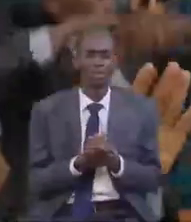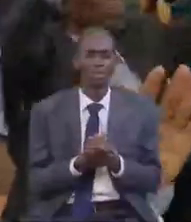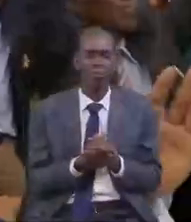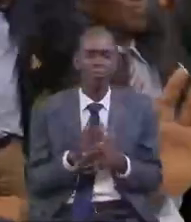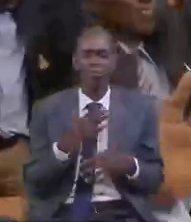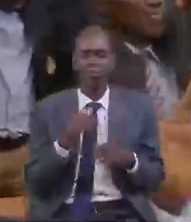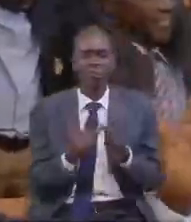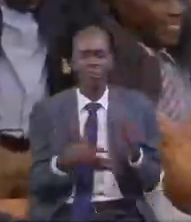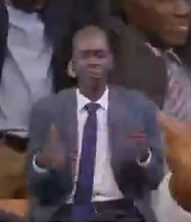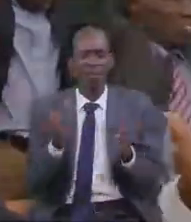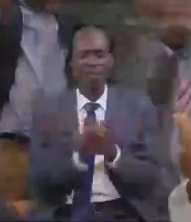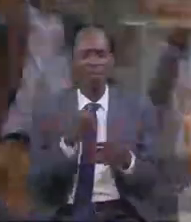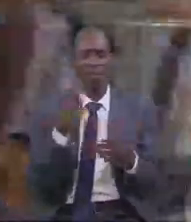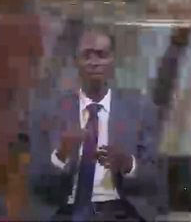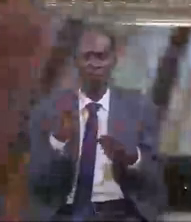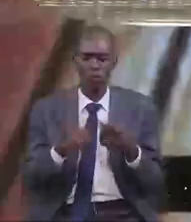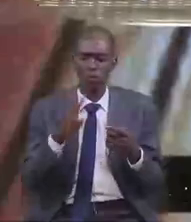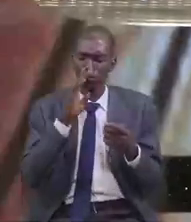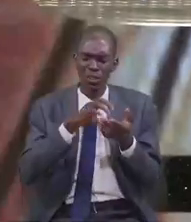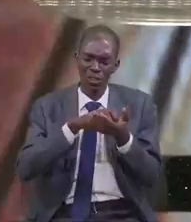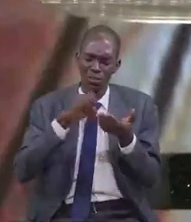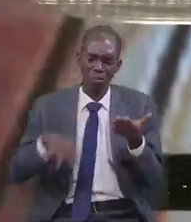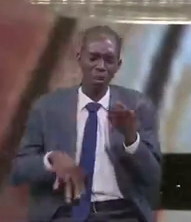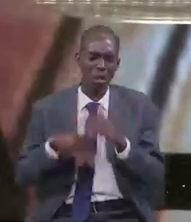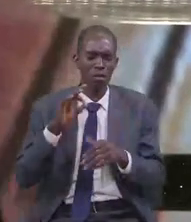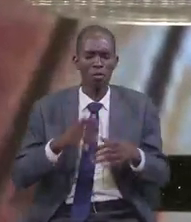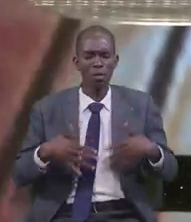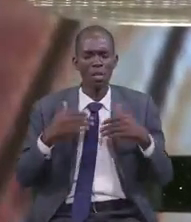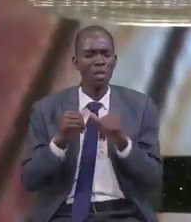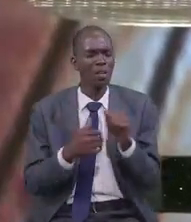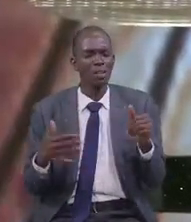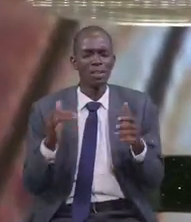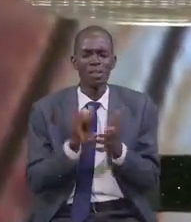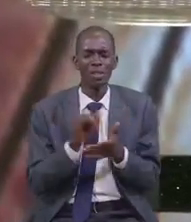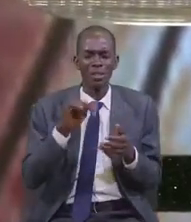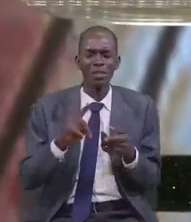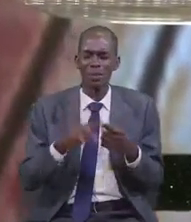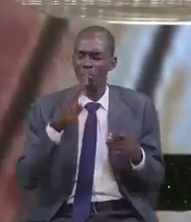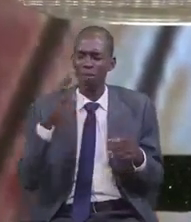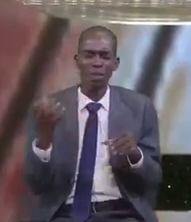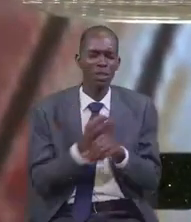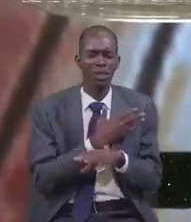Tout ce qui doit être ôté de votre vie, tout ce qui doit être éliminé de votre vie,